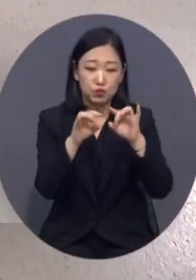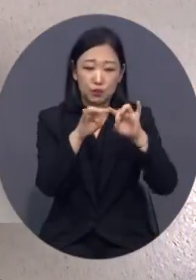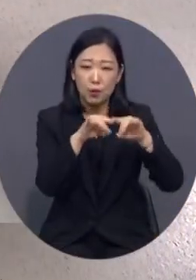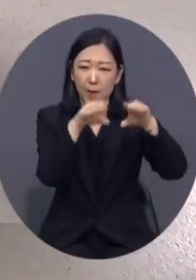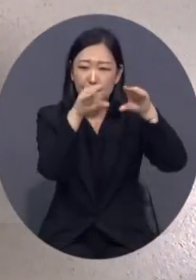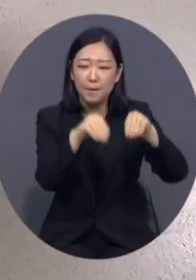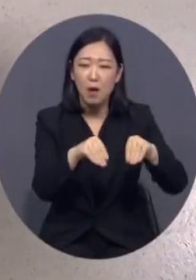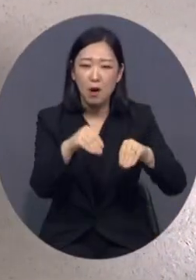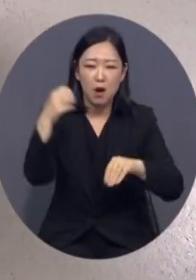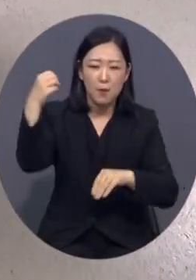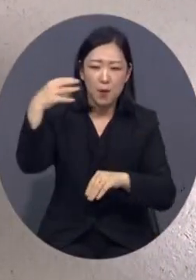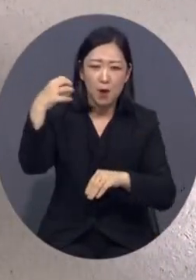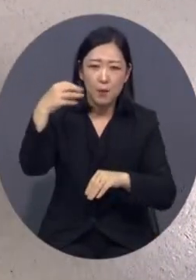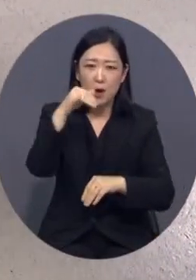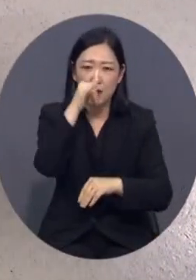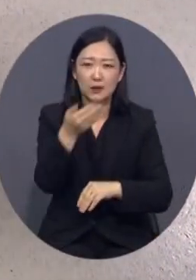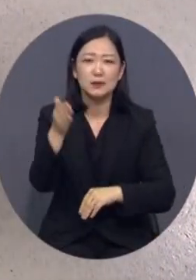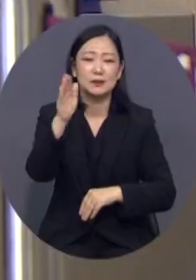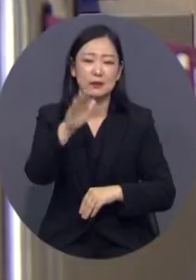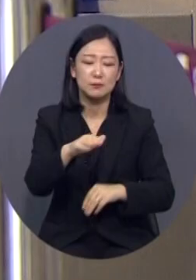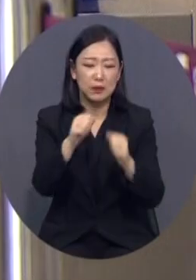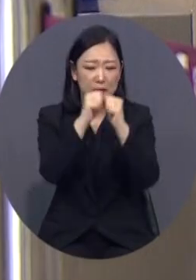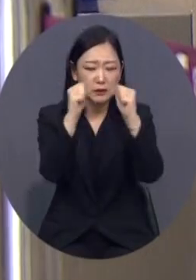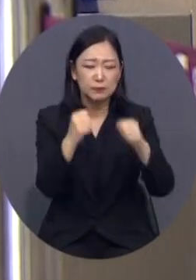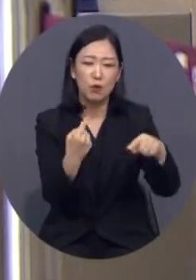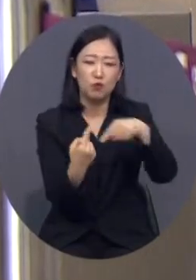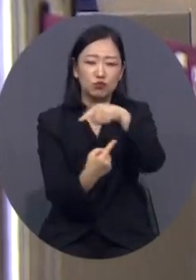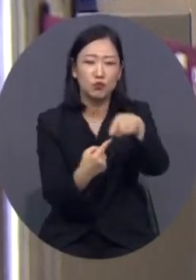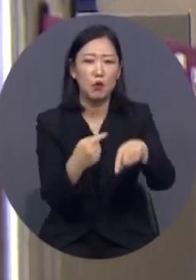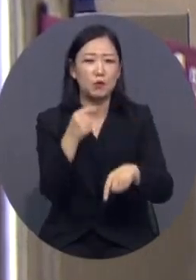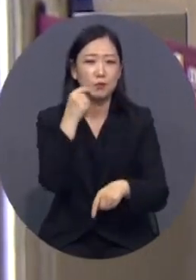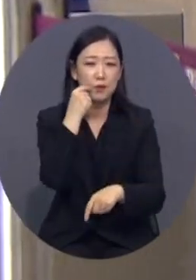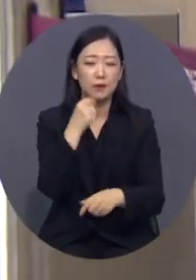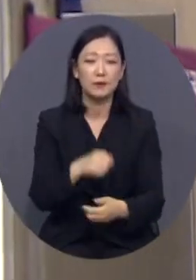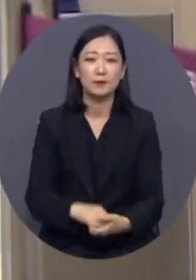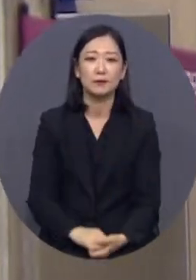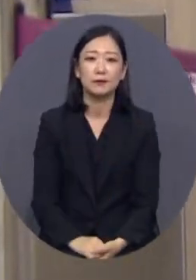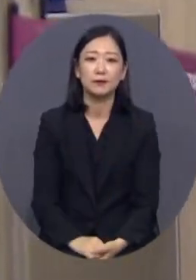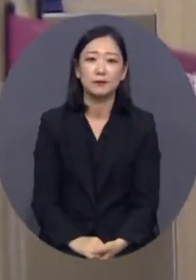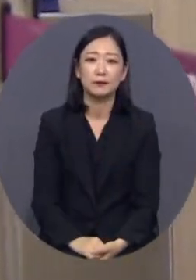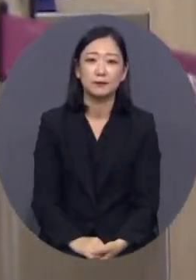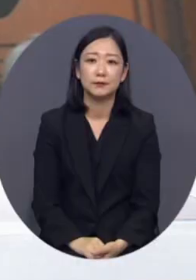알림이 울리는 시스템을 도입했지만 이마저도 작동하지 않았습니다